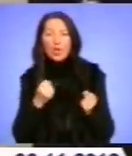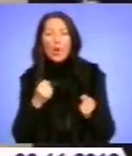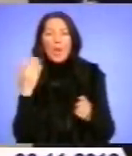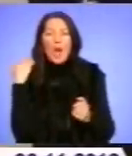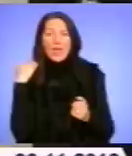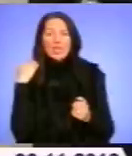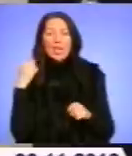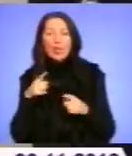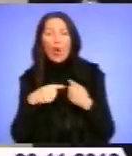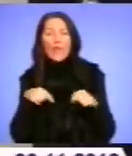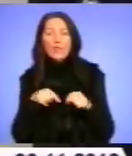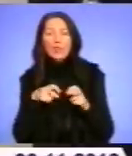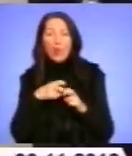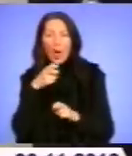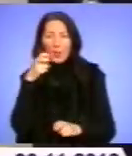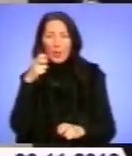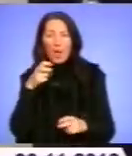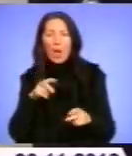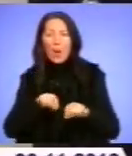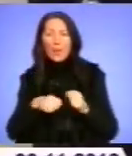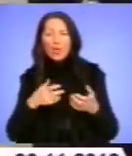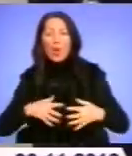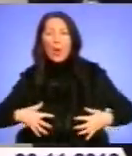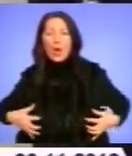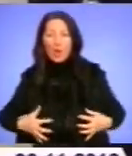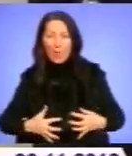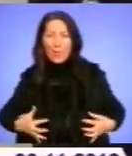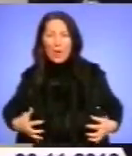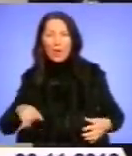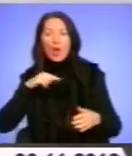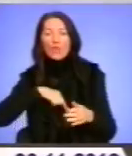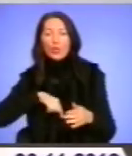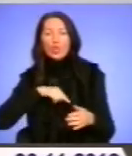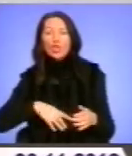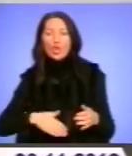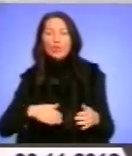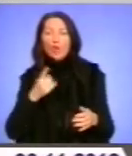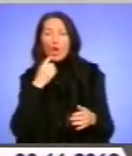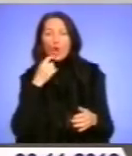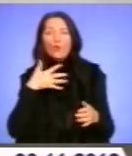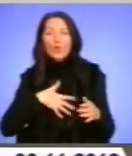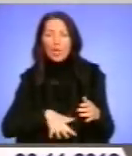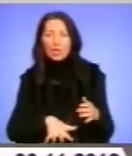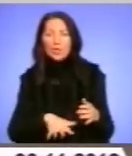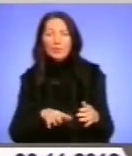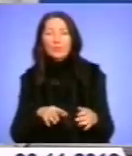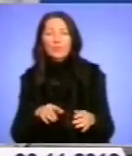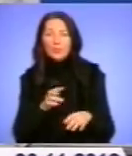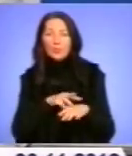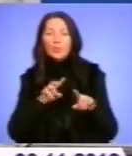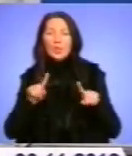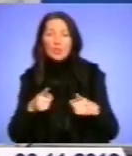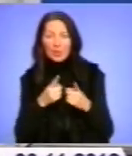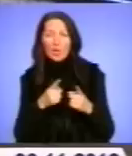відділу хребта, перелому ребер, внутрішньо-червної кровотечі. Відтак оперативники затримали підозрюваного у